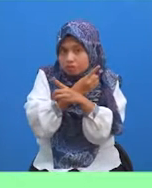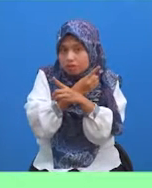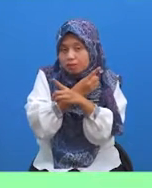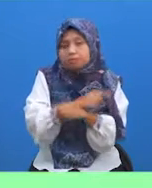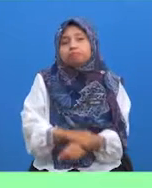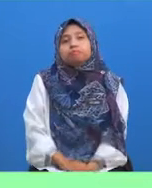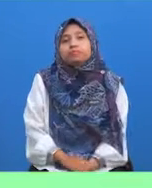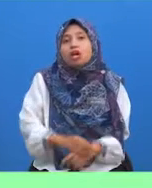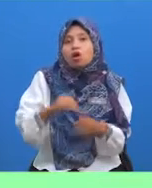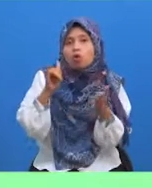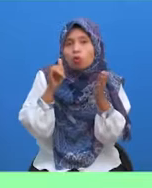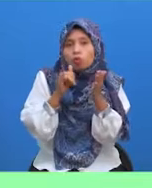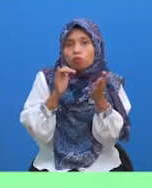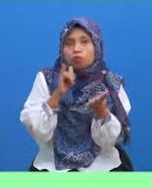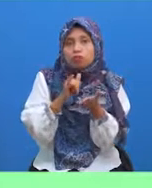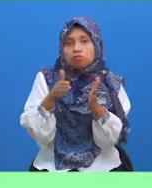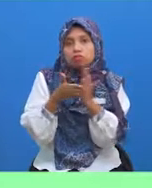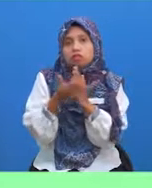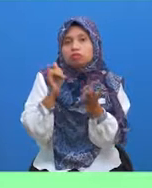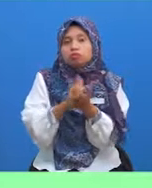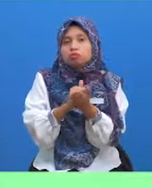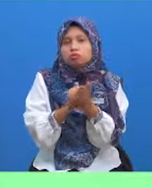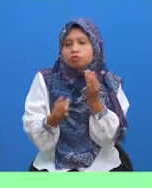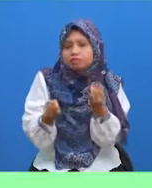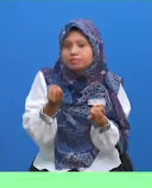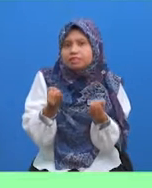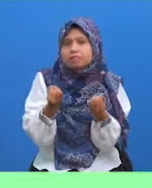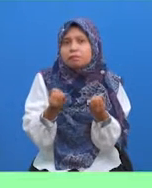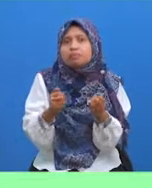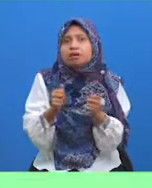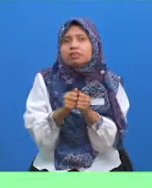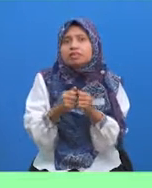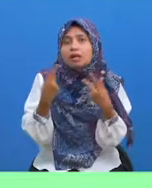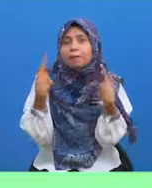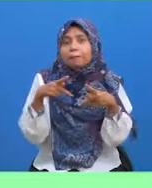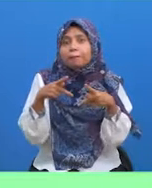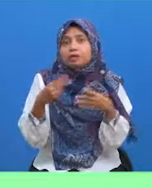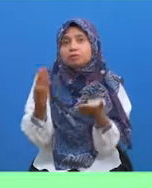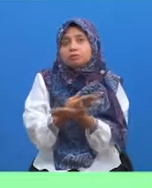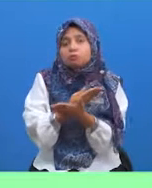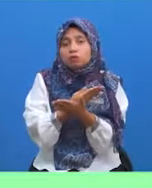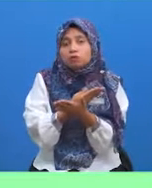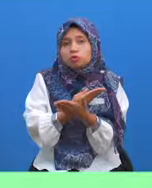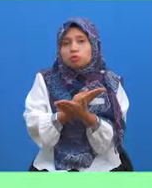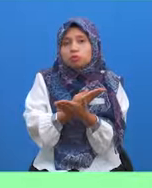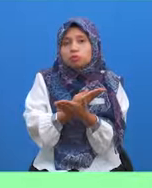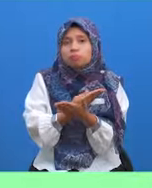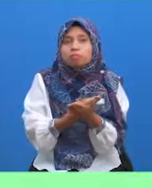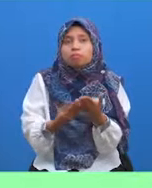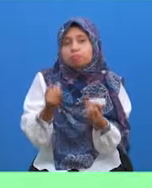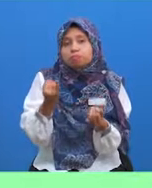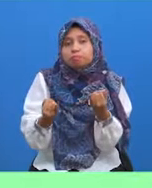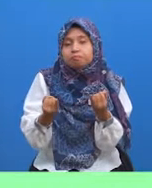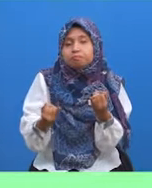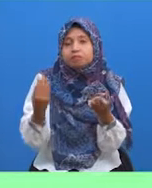oleh itu terbentuklah keseimbangan pasaran baru dimana harga keseimbangan baru